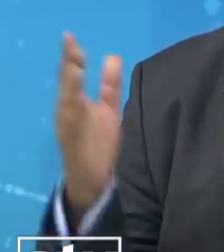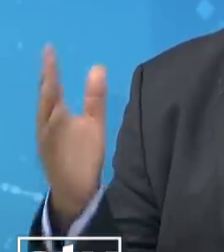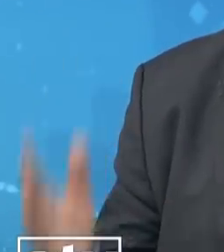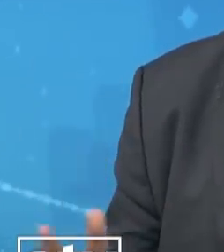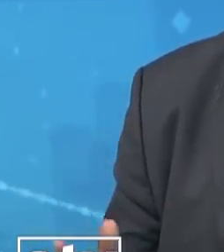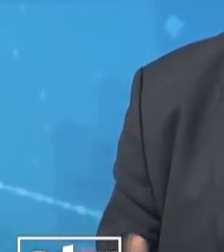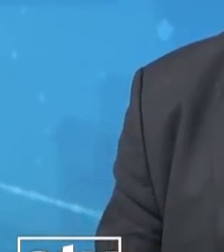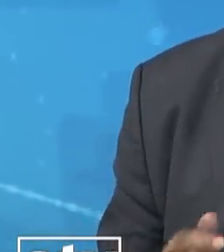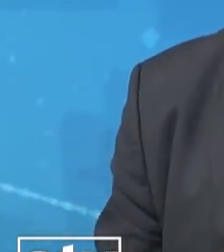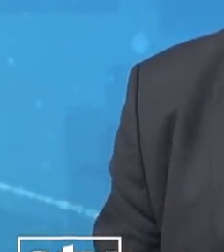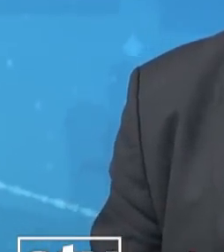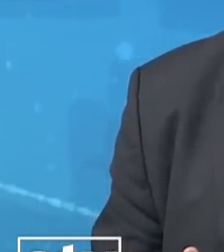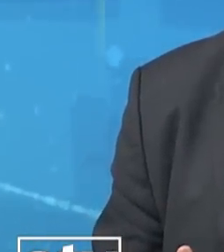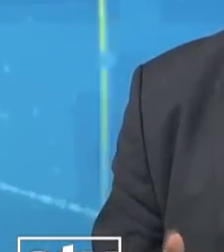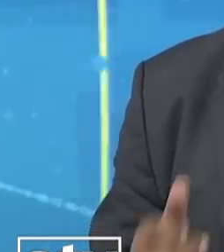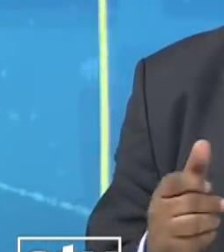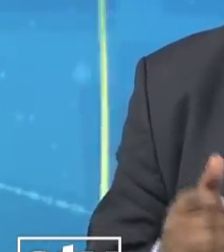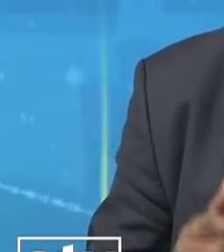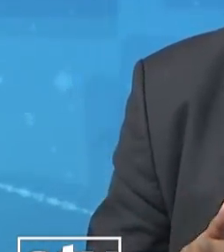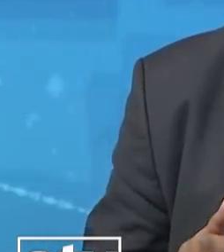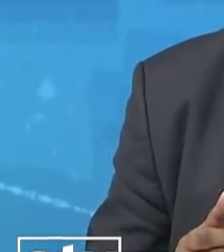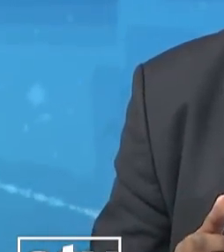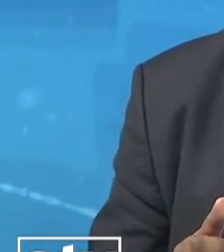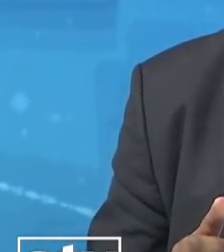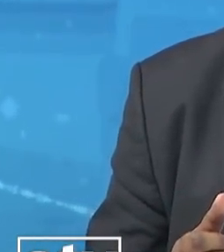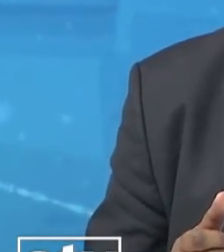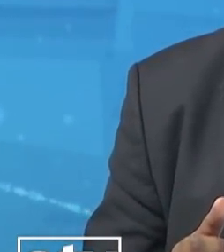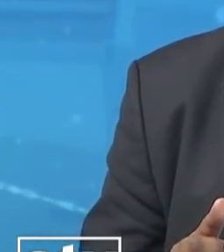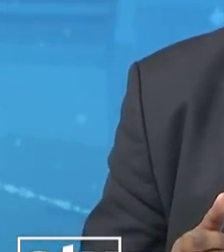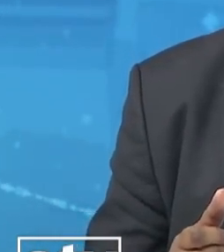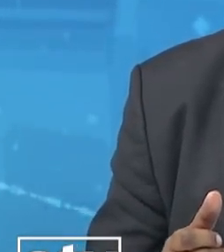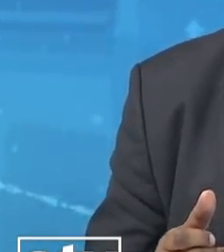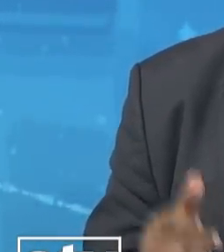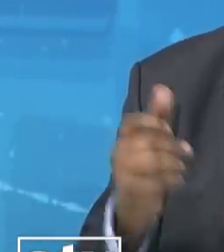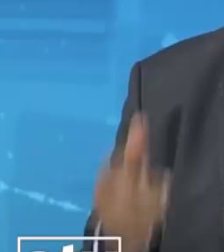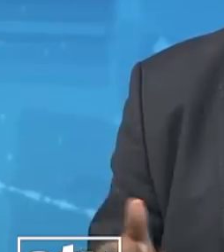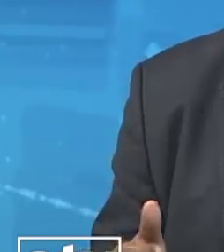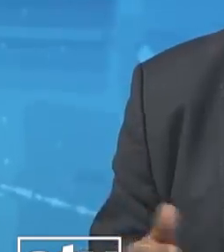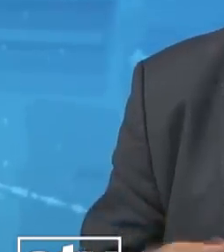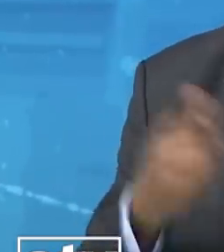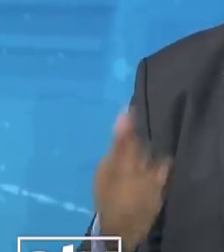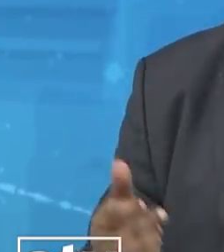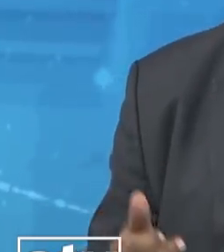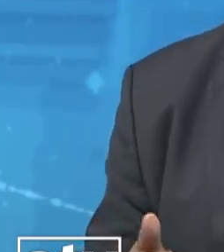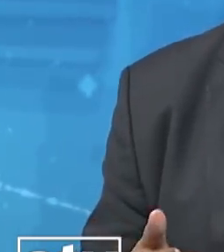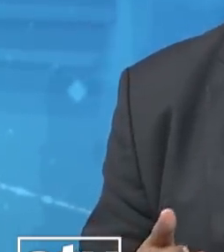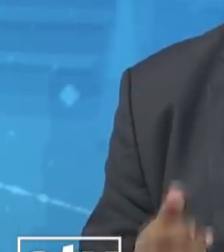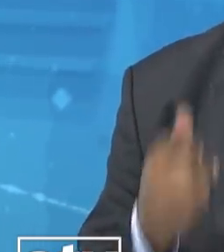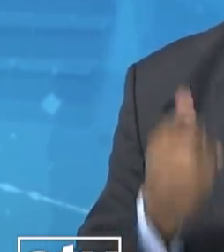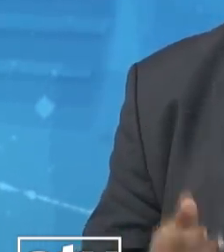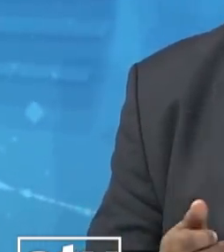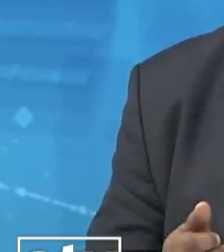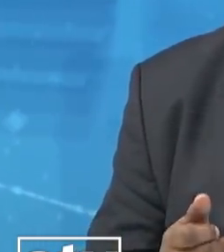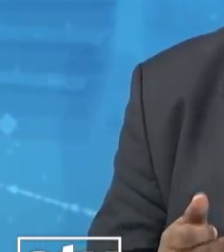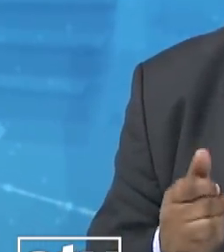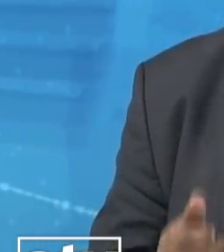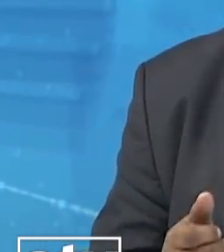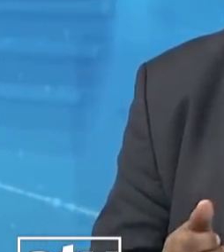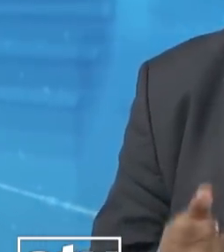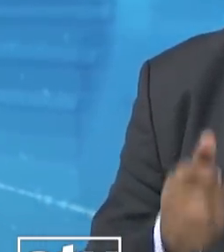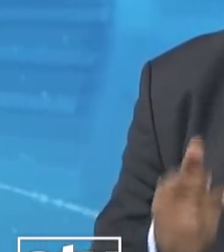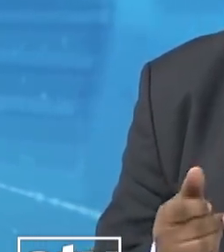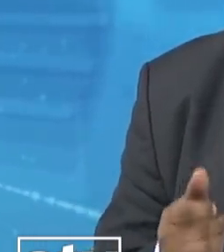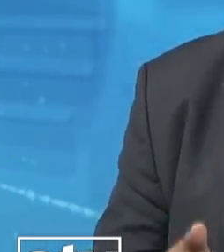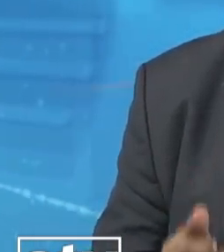ሳይሆን የሀገር ውስጥ ያለው ፍሰት ከቀነሰ ውጭ የምንልከው ቡና አይኖርም ማለት ነው። ይሄ እንዳይኖር ግን ቀድመን ነው ስራ የሰራ ነው። ሁለተኛ የሰራ ነው